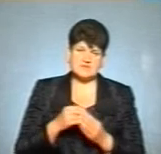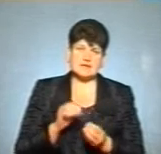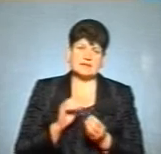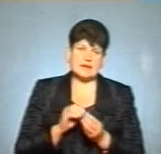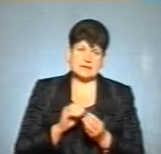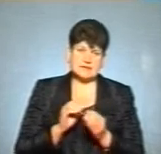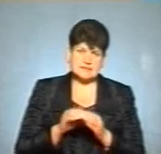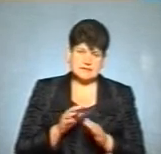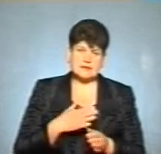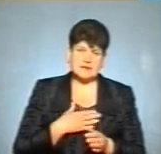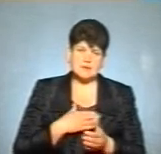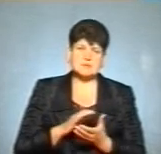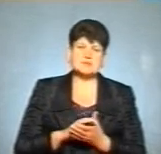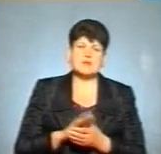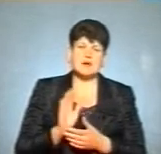знайома нам